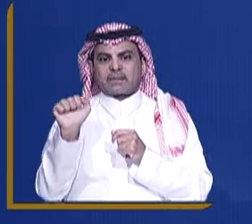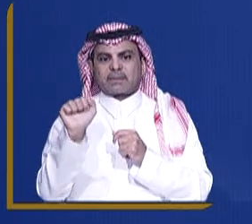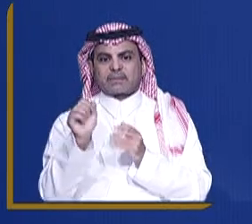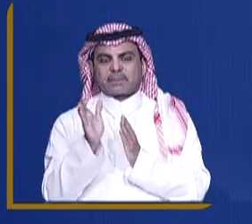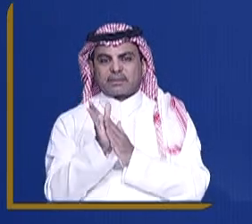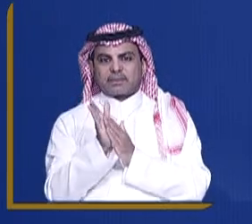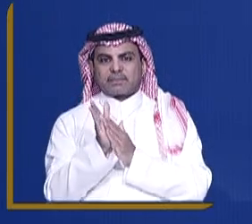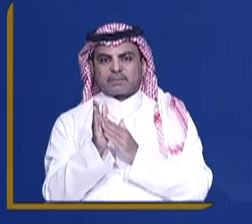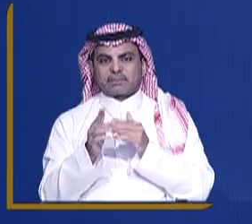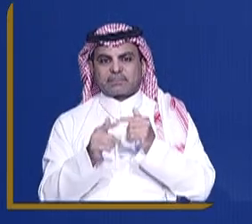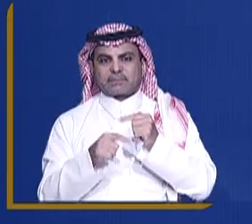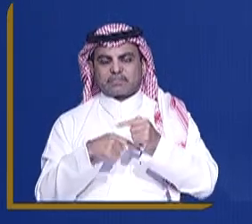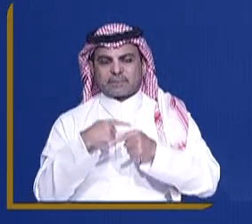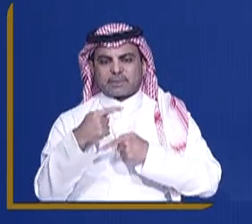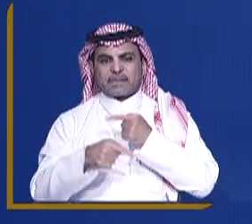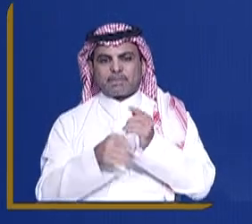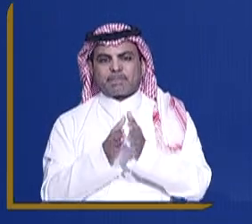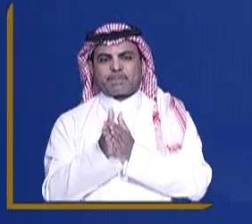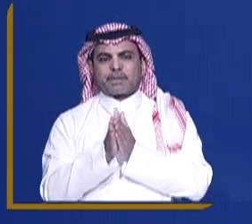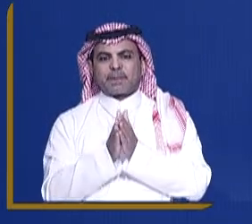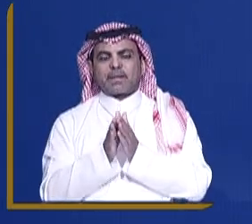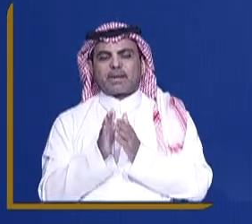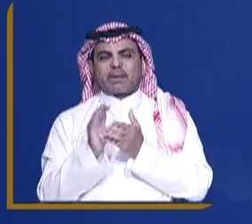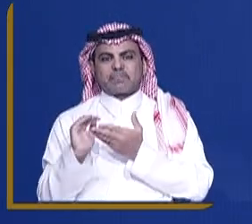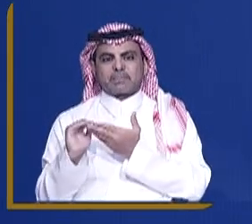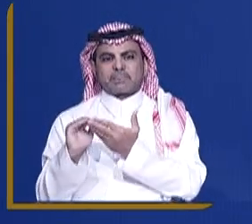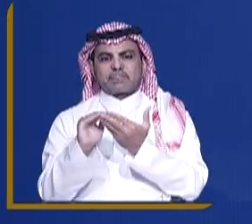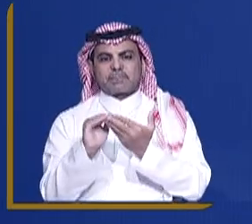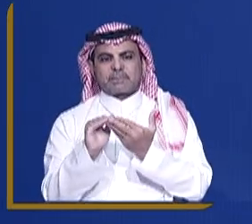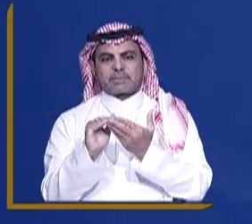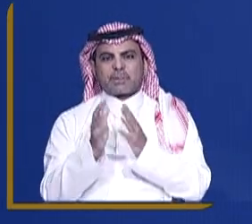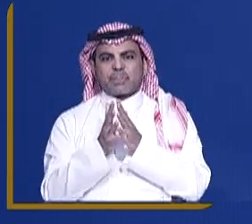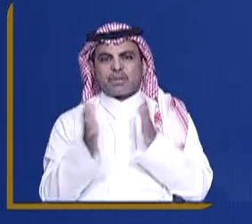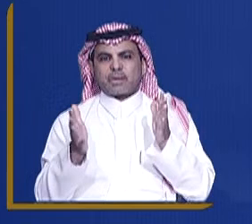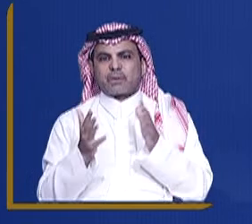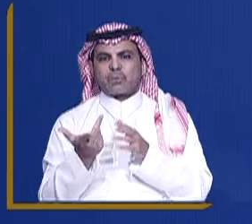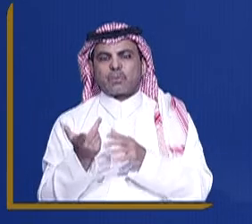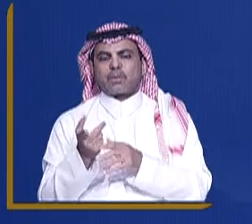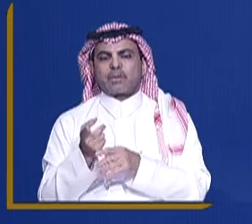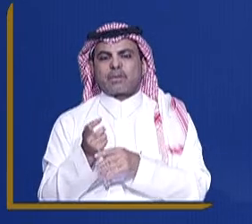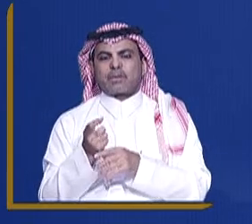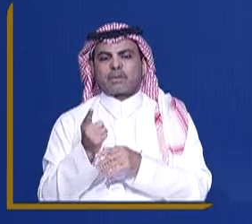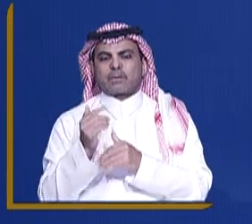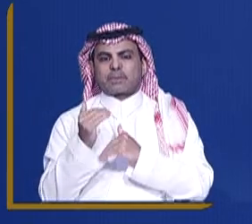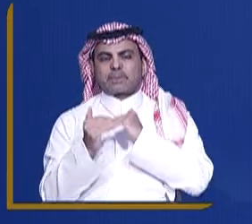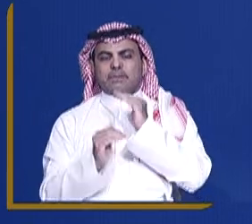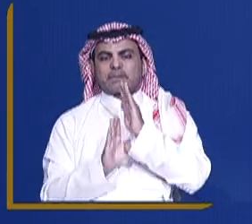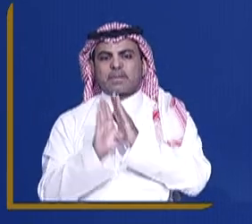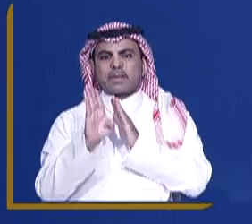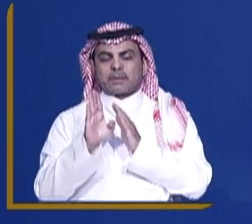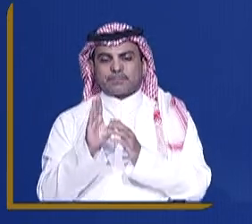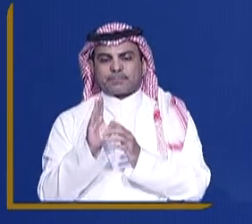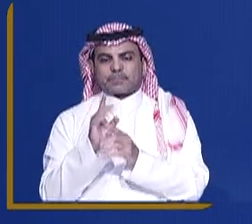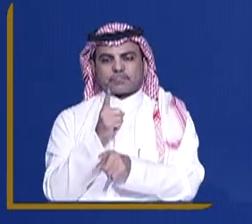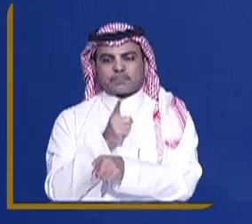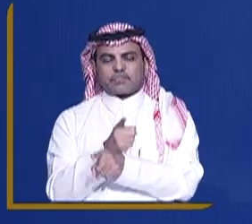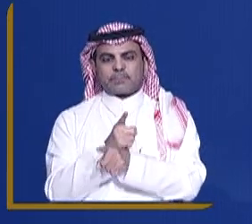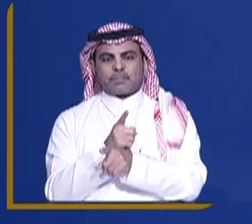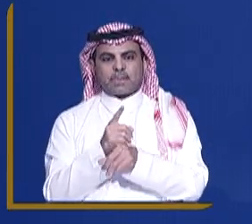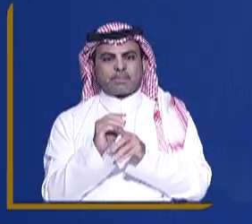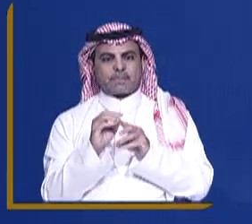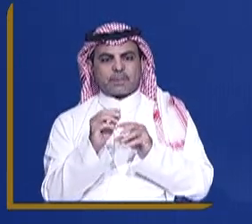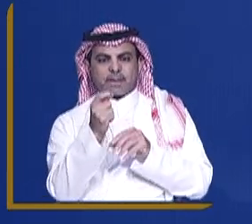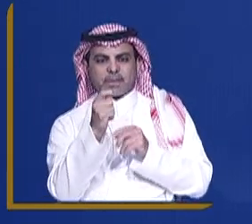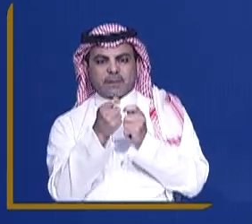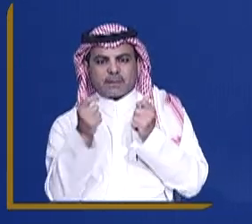وتحفيزه، وكذلك إعطاء فرصة أن يكون هناك كثير من النمو في هذا القطاع، مما يساعد على خلق